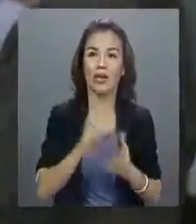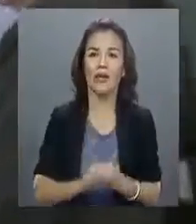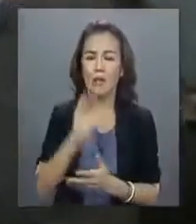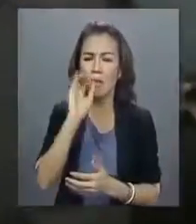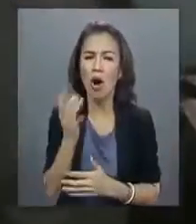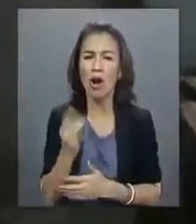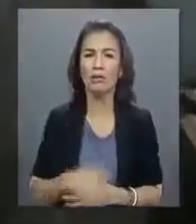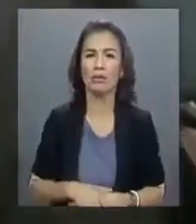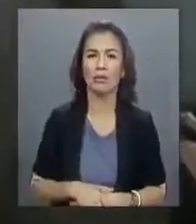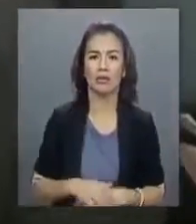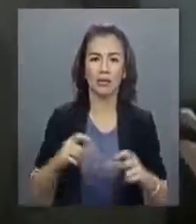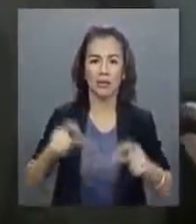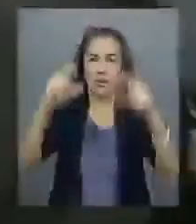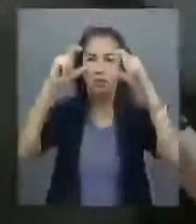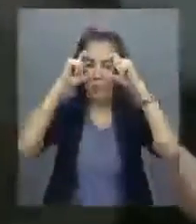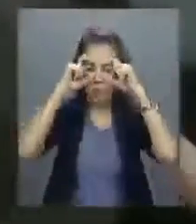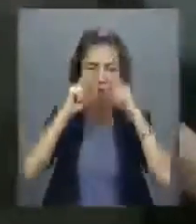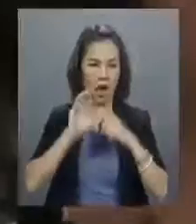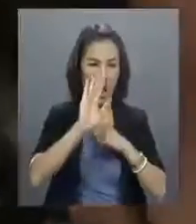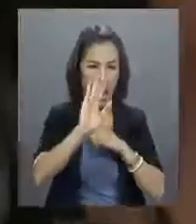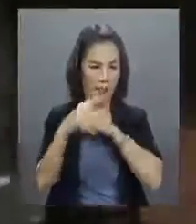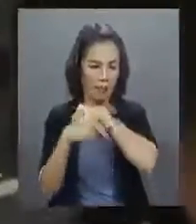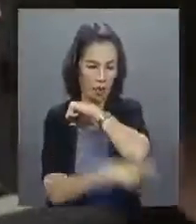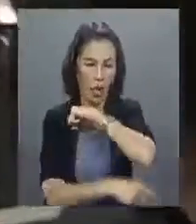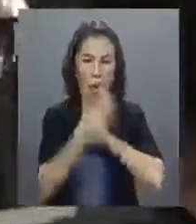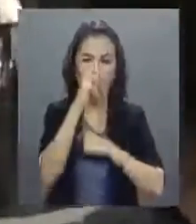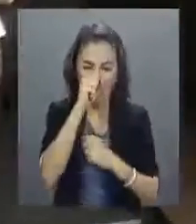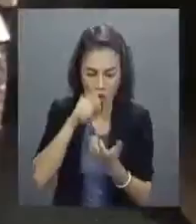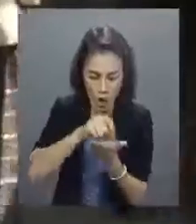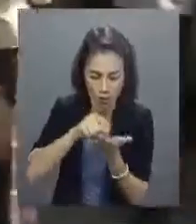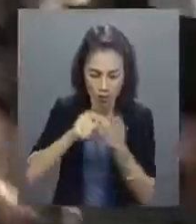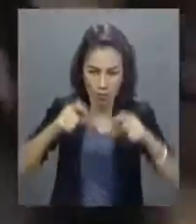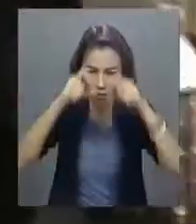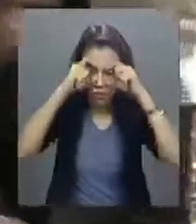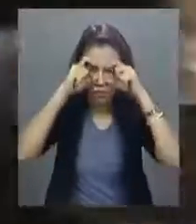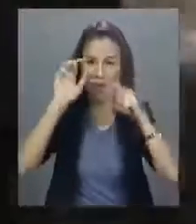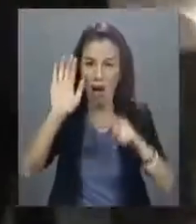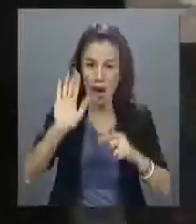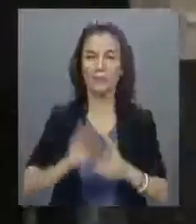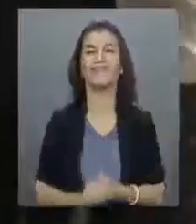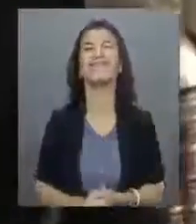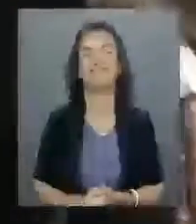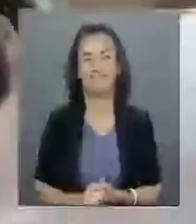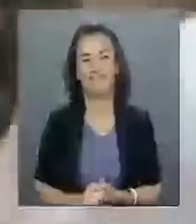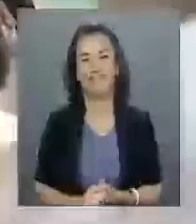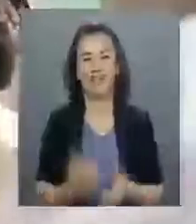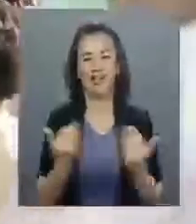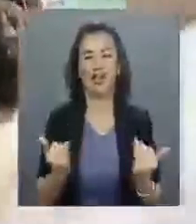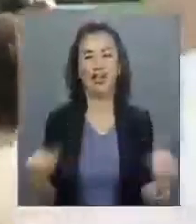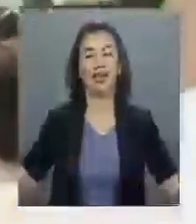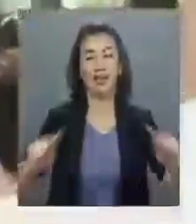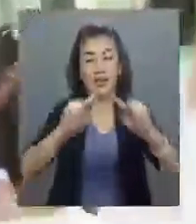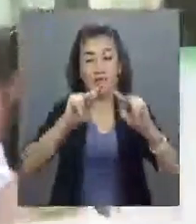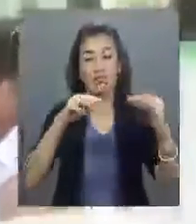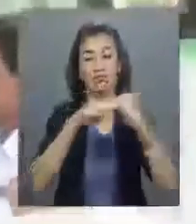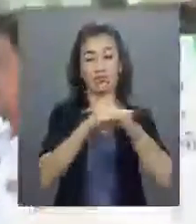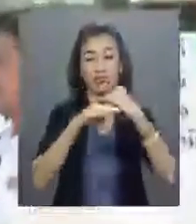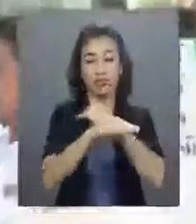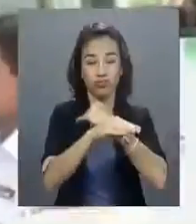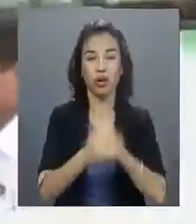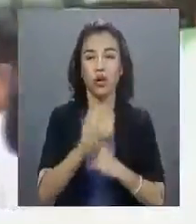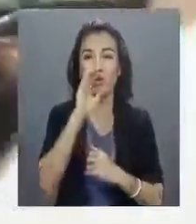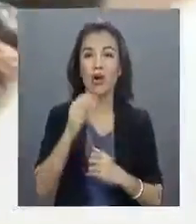อย่าเอาไปใส่โกงข้อสอบนะค่ะนอกจากนั้นแล้วนะคะวันนี้กระทรวงคมนาคมยังนำรถเมย์โดยสารของก